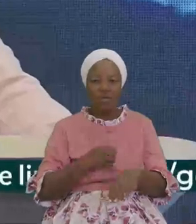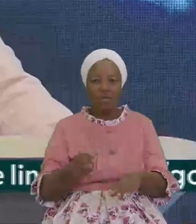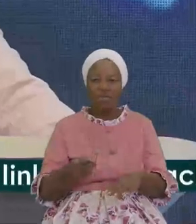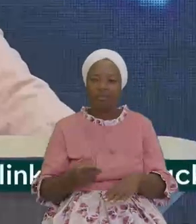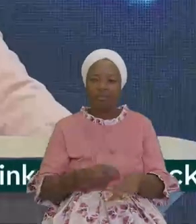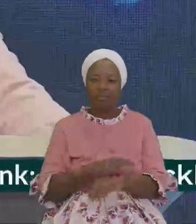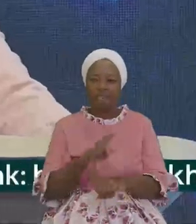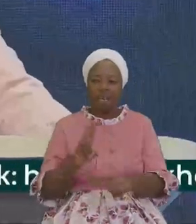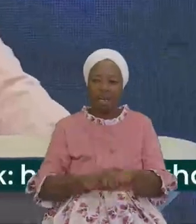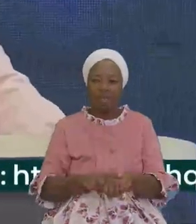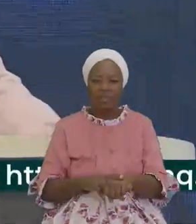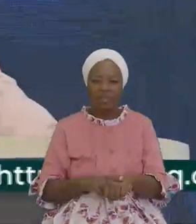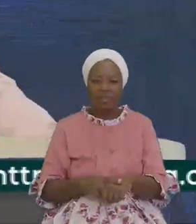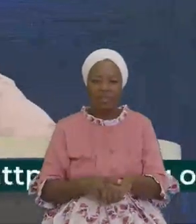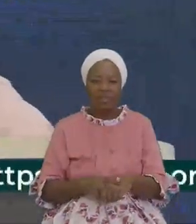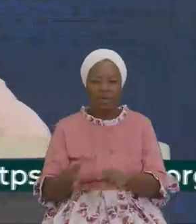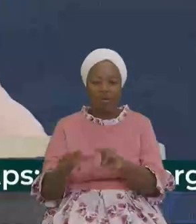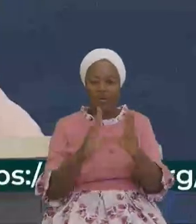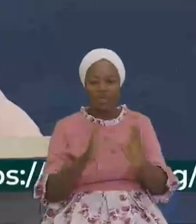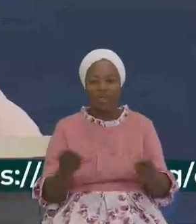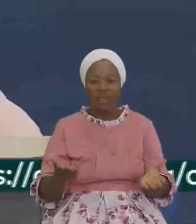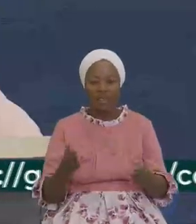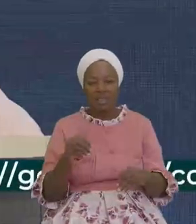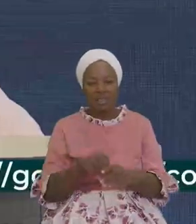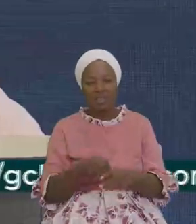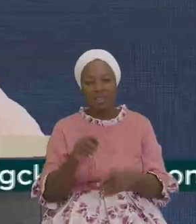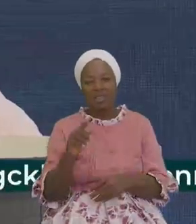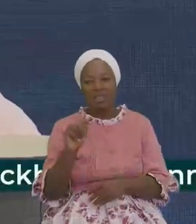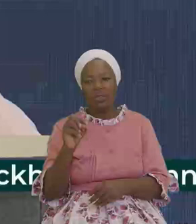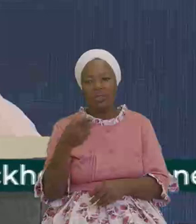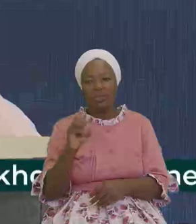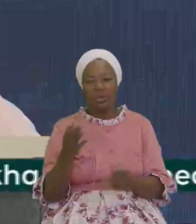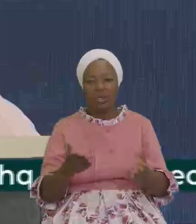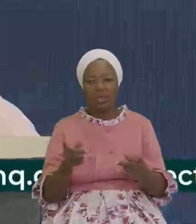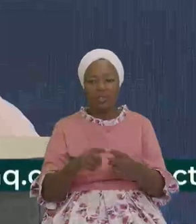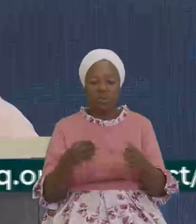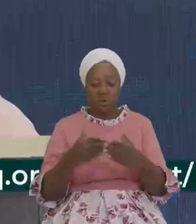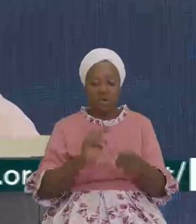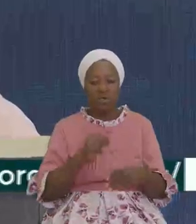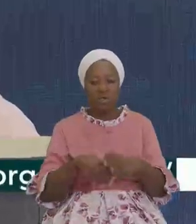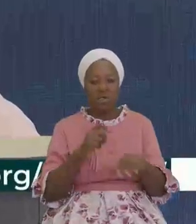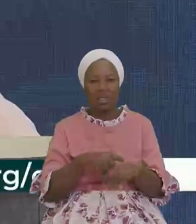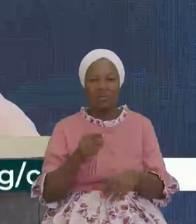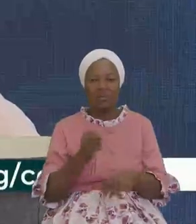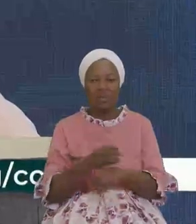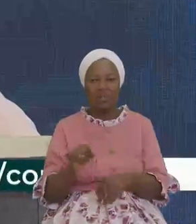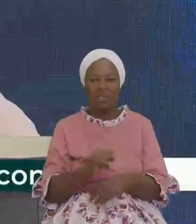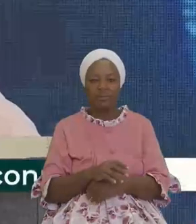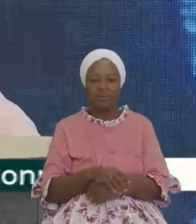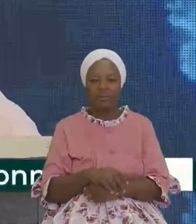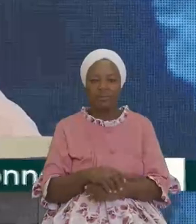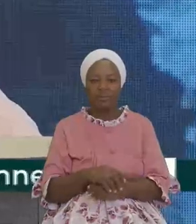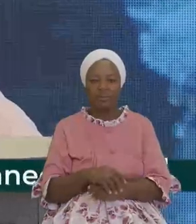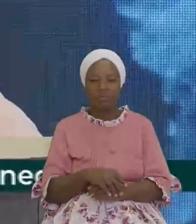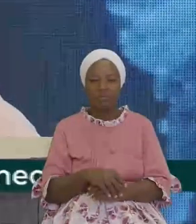Nous allons inviter notre pasteur national du Togo pour nous conduire dans cette session de